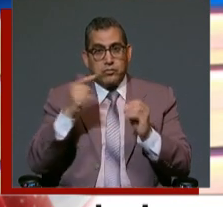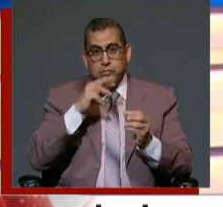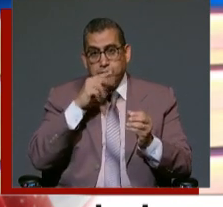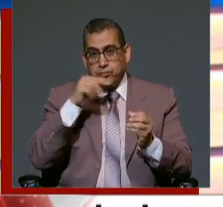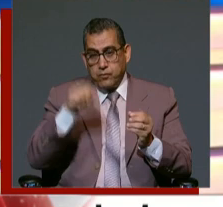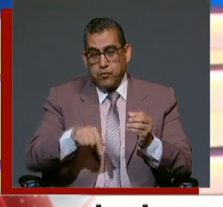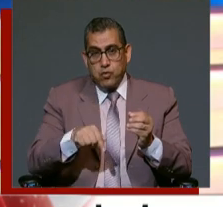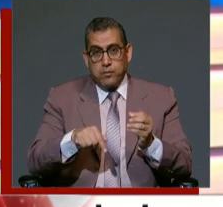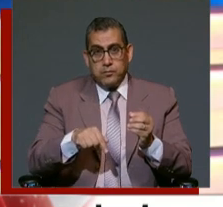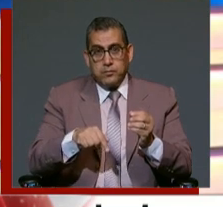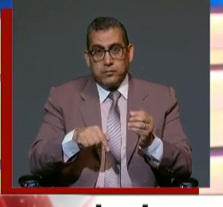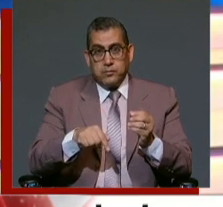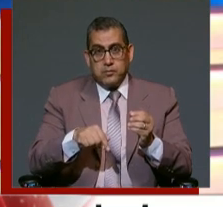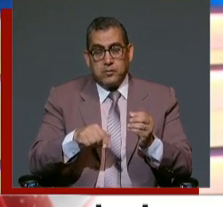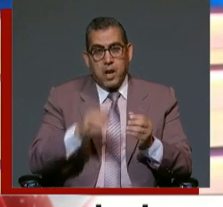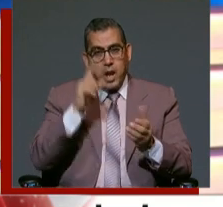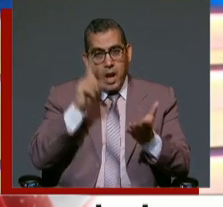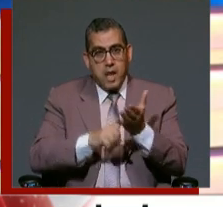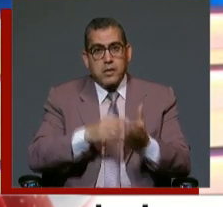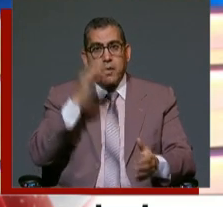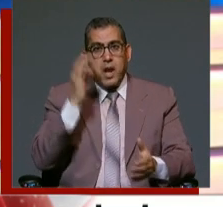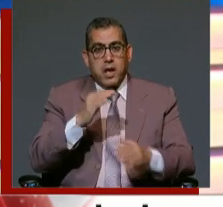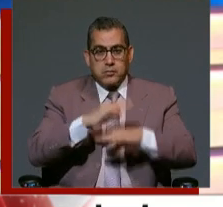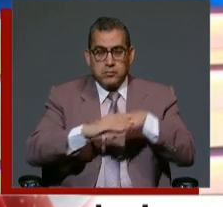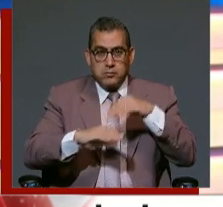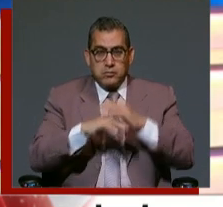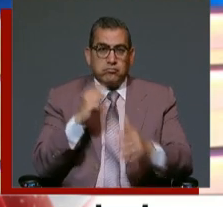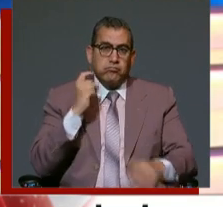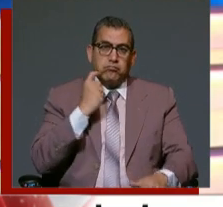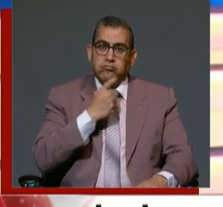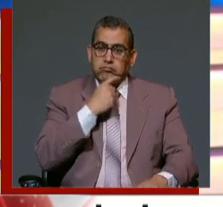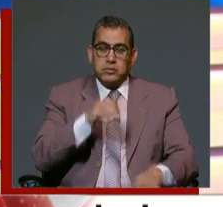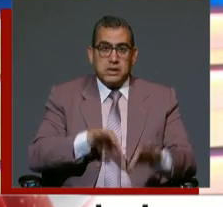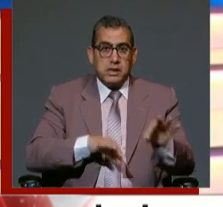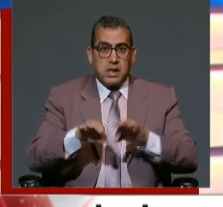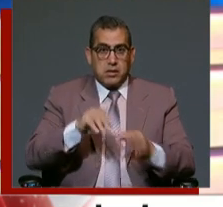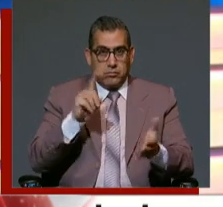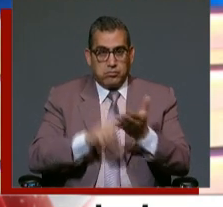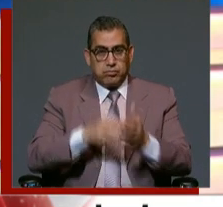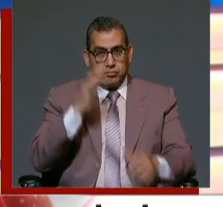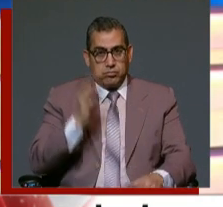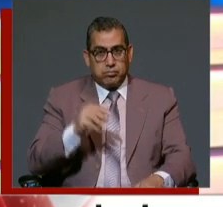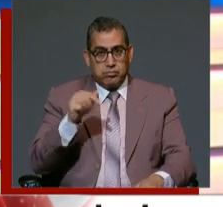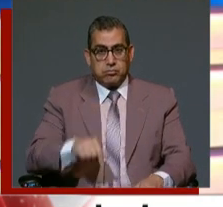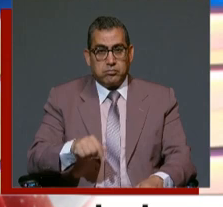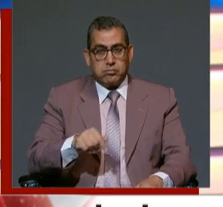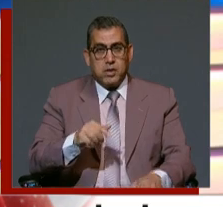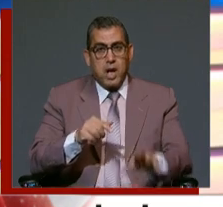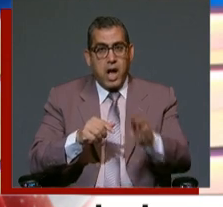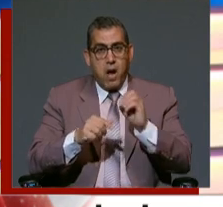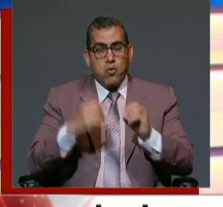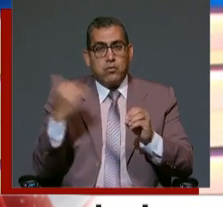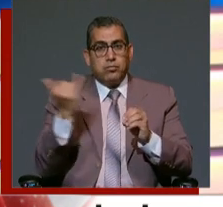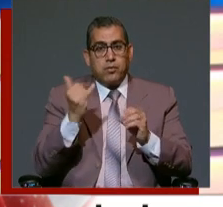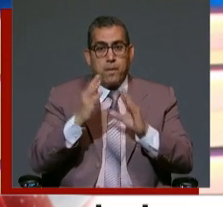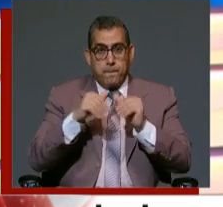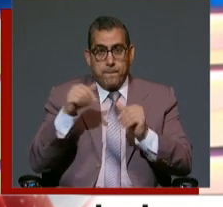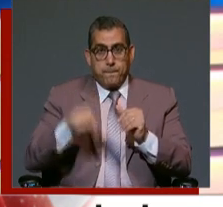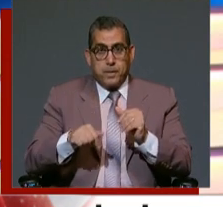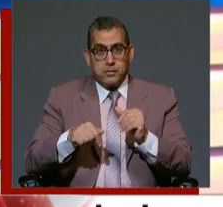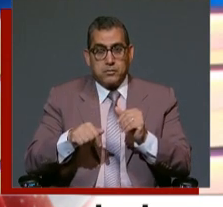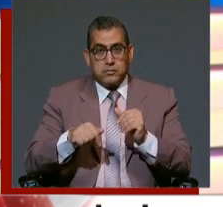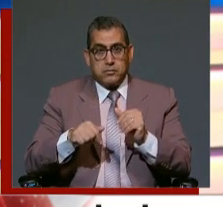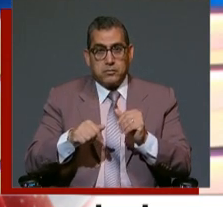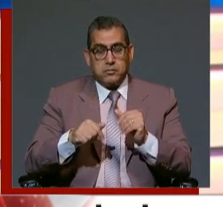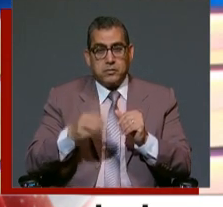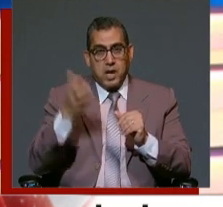هنا ينبغي أن ينبني على إرادة سياسية حقيقية، وهذا ما تقوده مصر حين